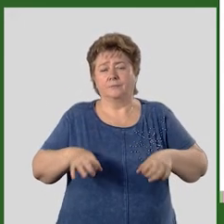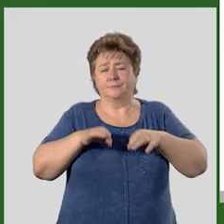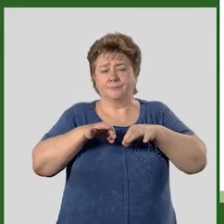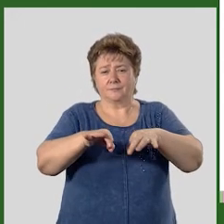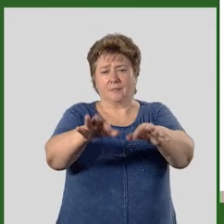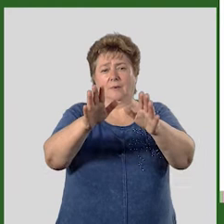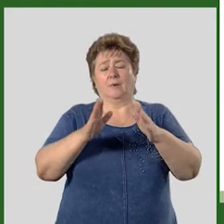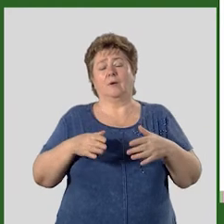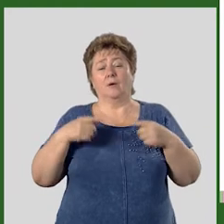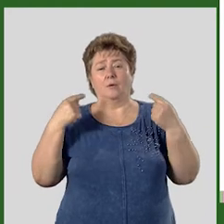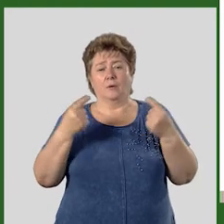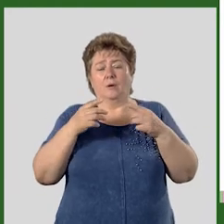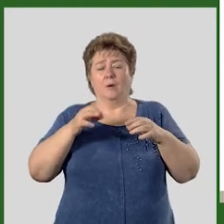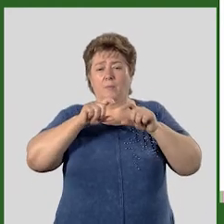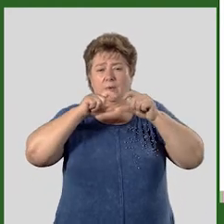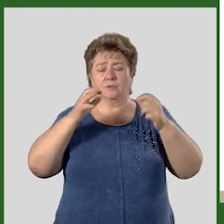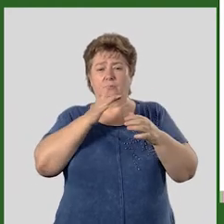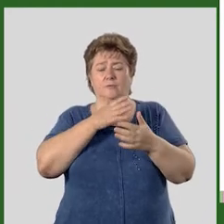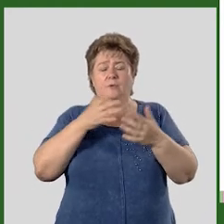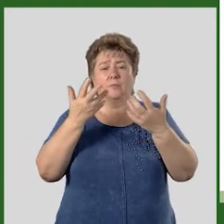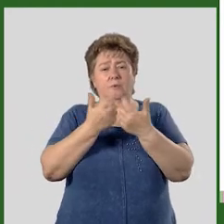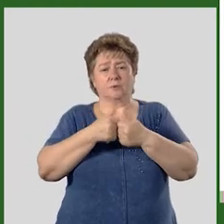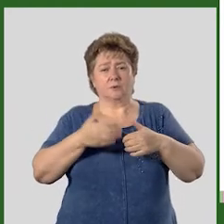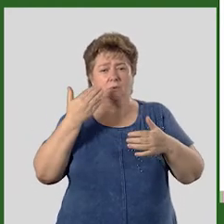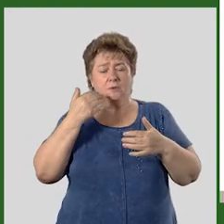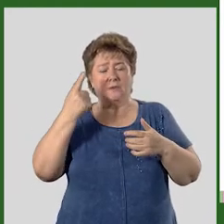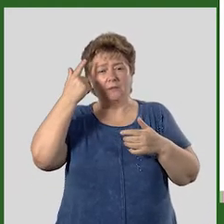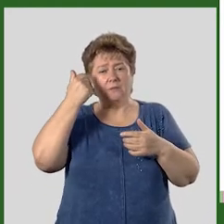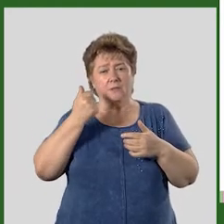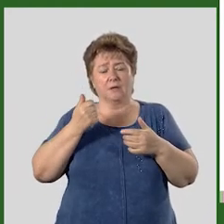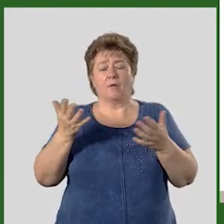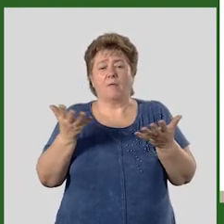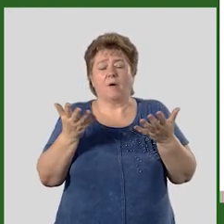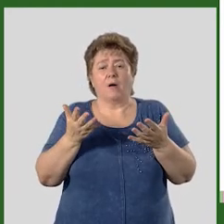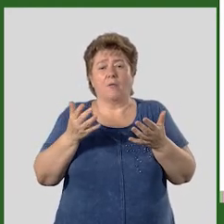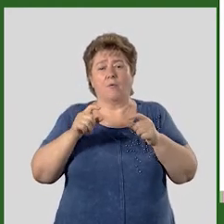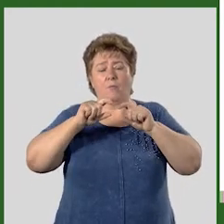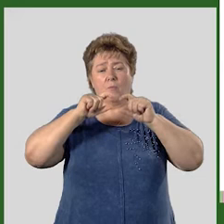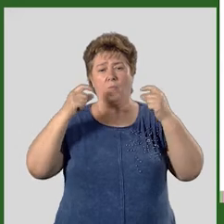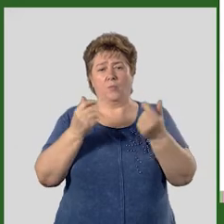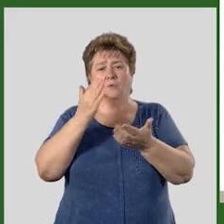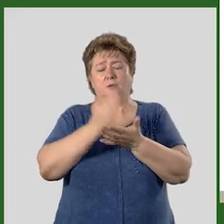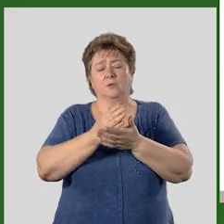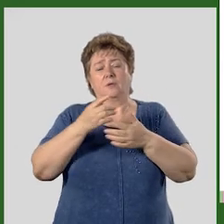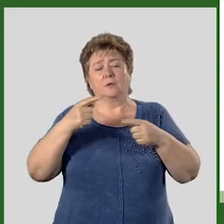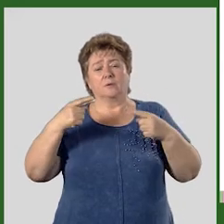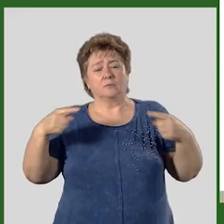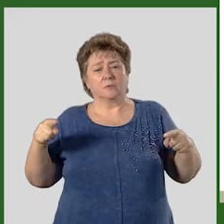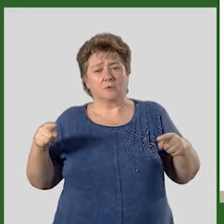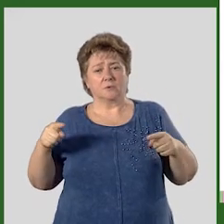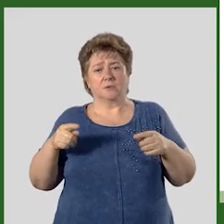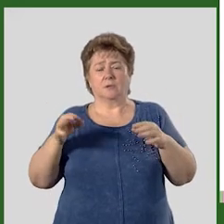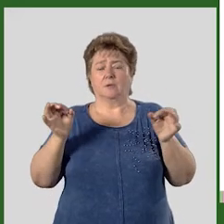магистралей. Поясное время легко рассчитать, зная, в каком поясе находится тот или